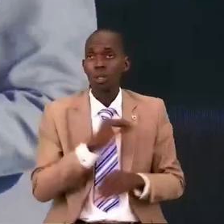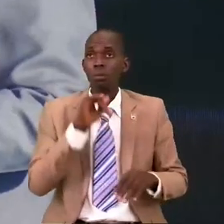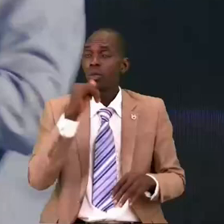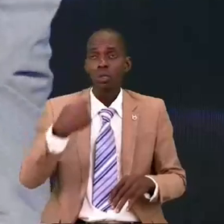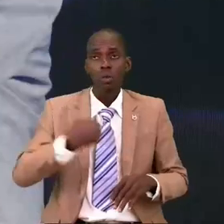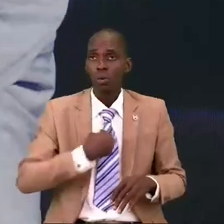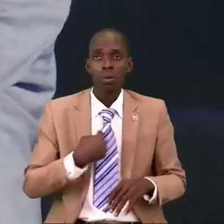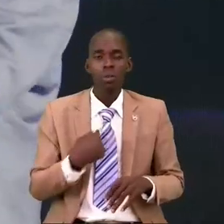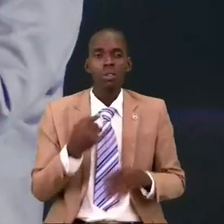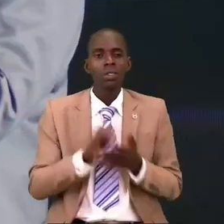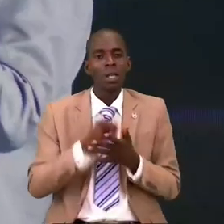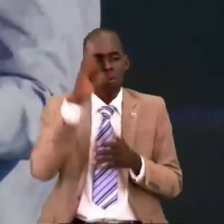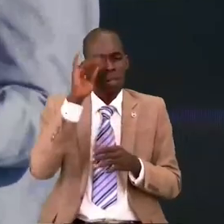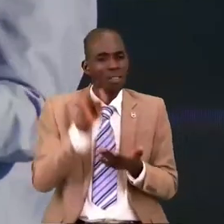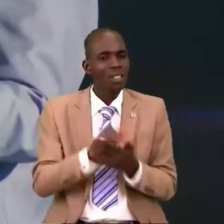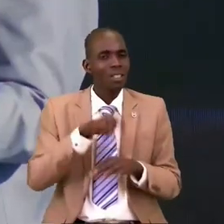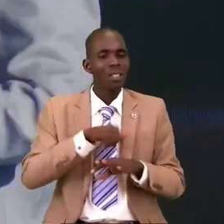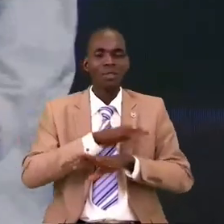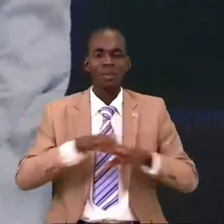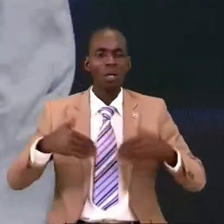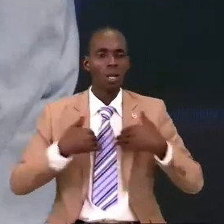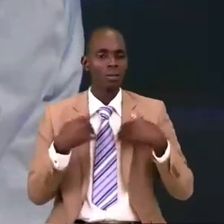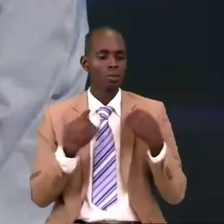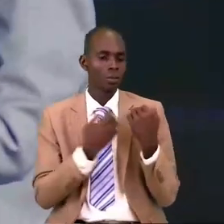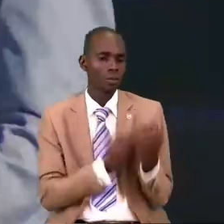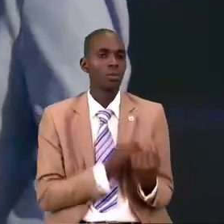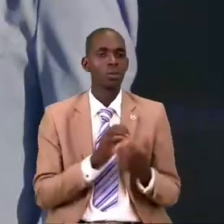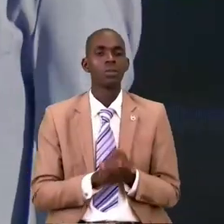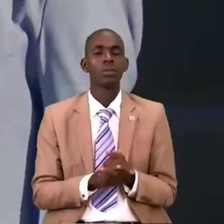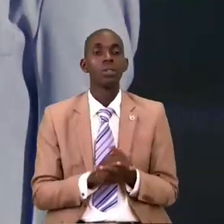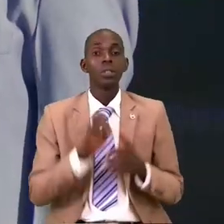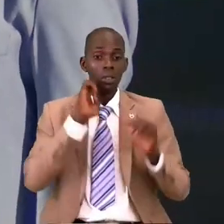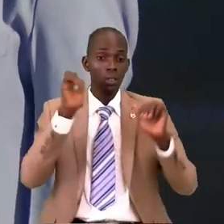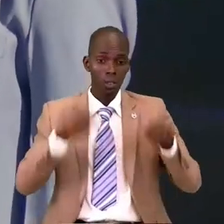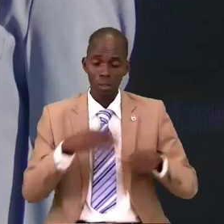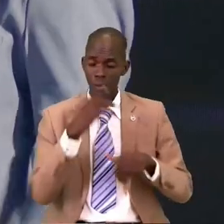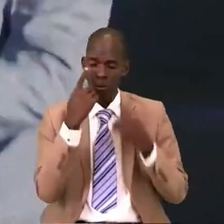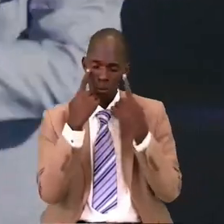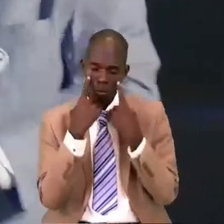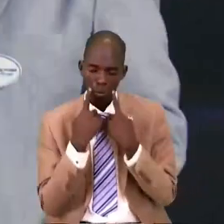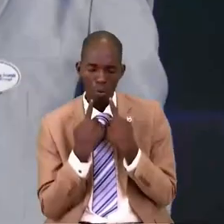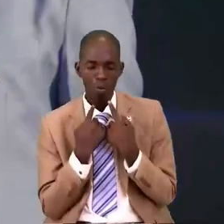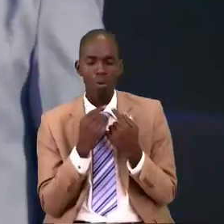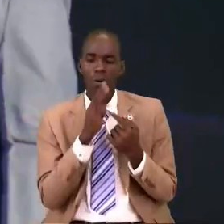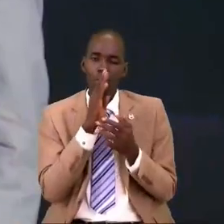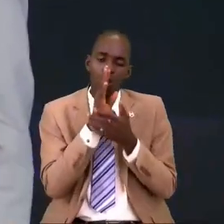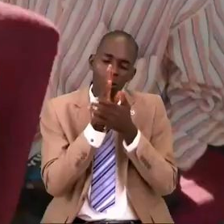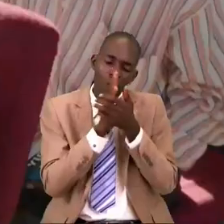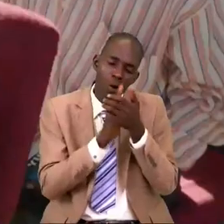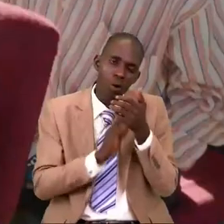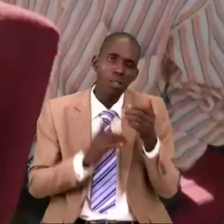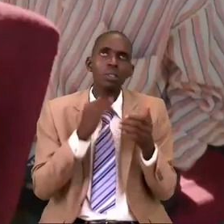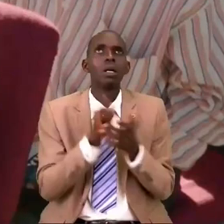pleurer. Il pouvait être sobre. Et oh, pourquoi est-ce que j'ai dit ça? Et il s'est éloigné, il a pleuré.